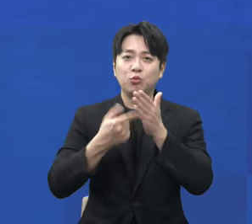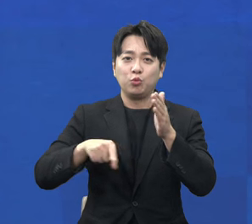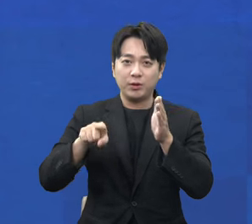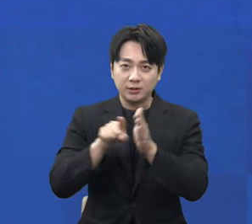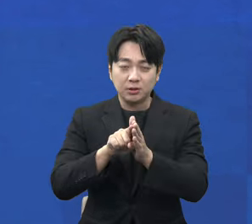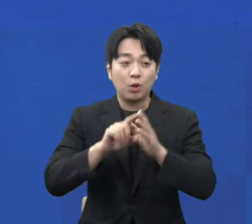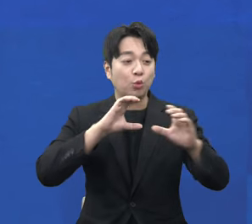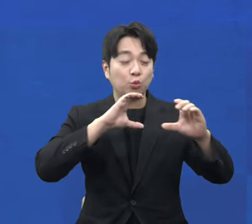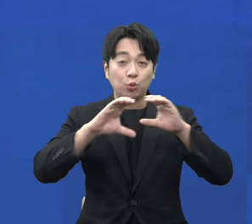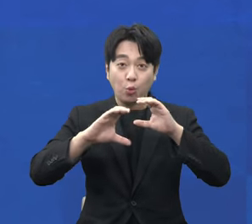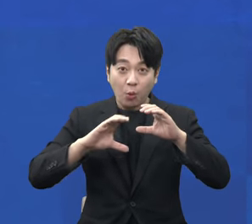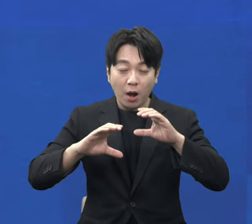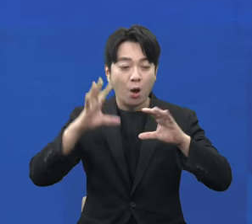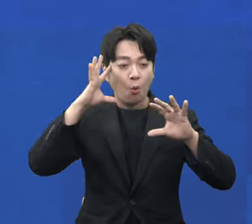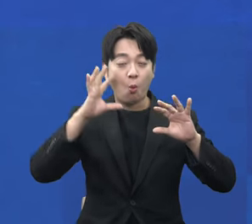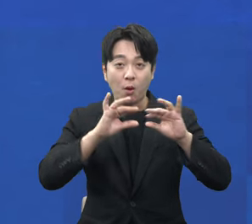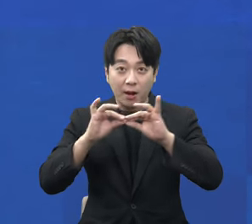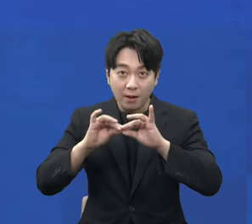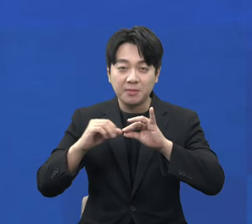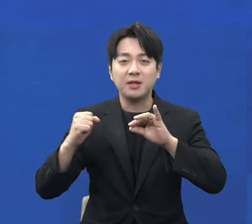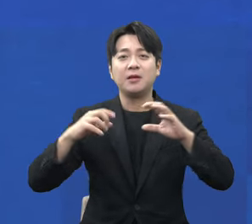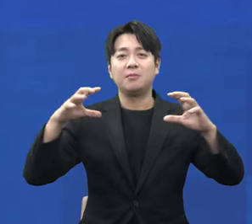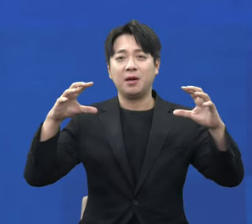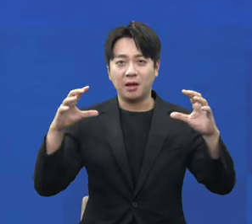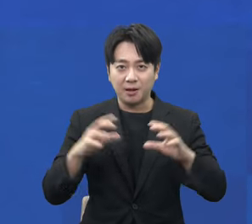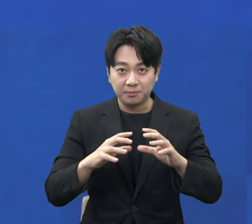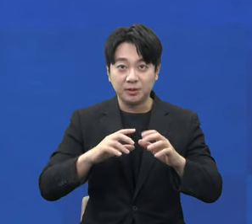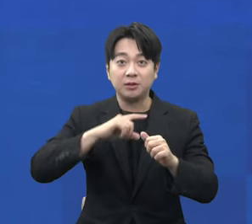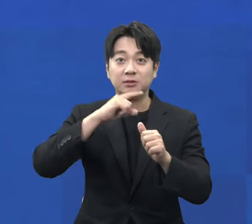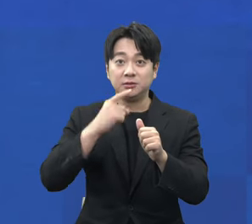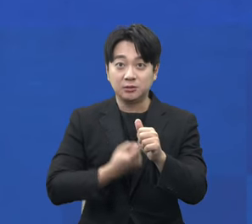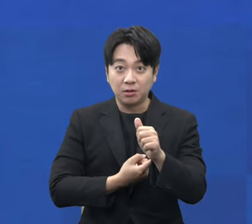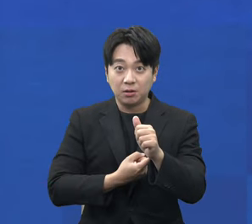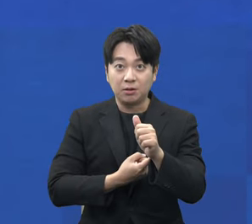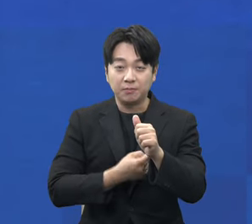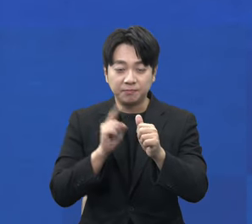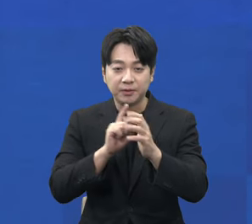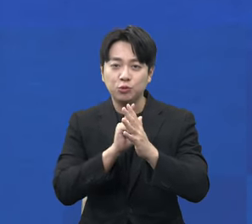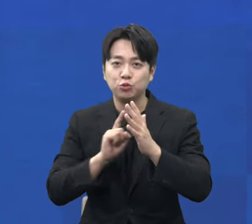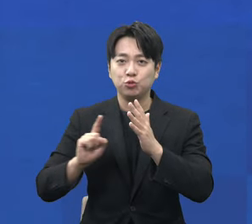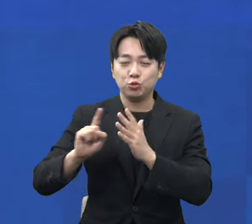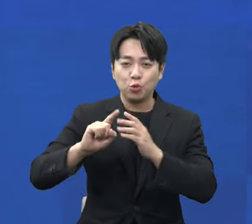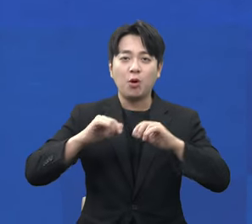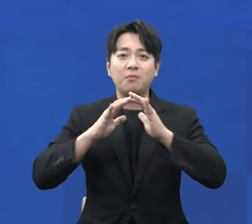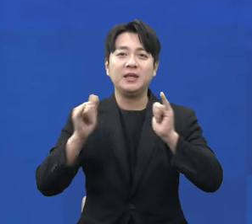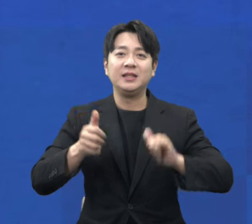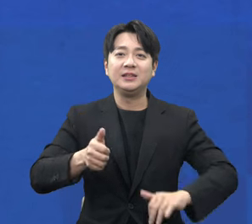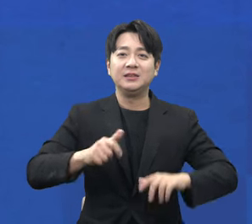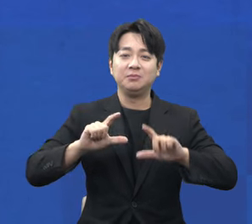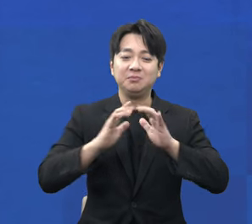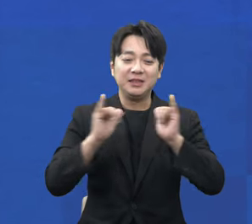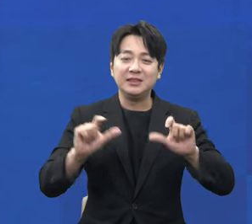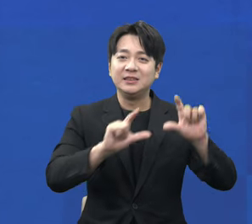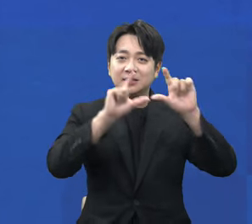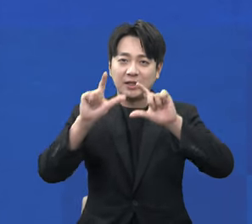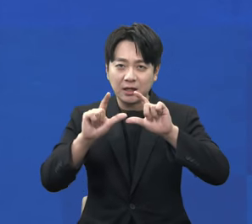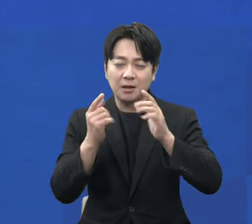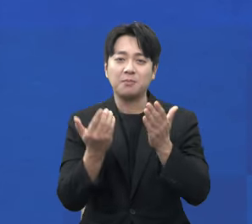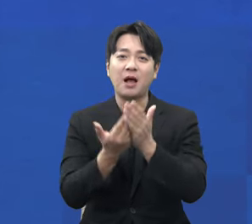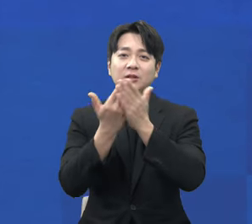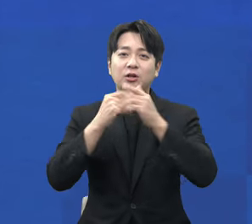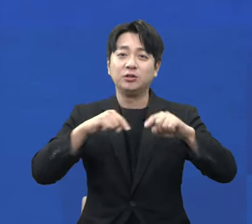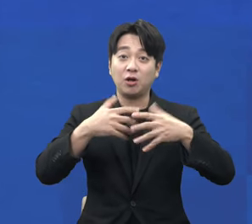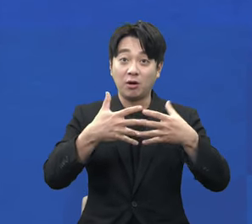공감에 기초한 다양성의 열린 정신으로, 청년이 주도하는 민생정당, 청년이 주도하는